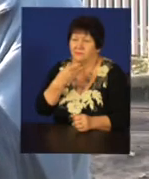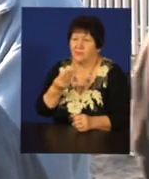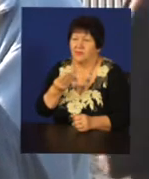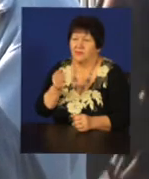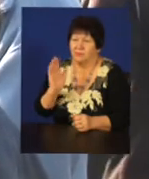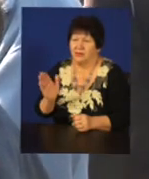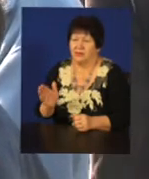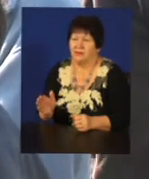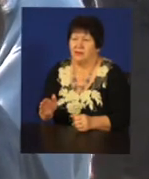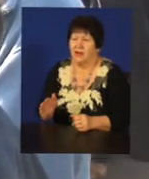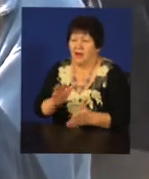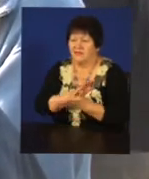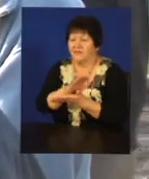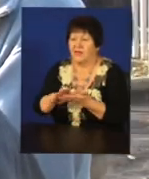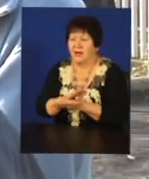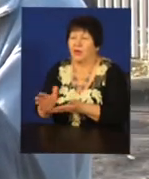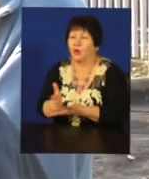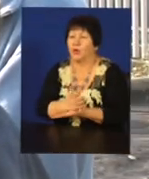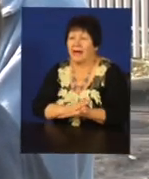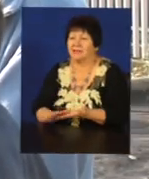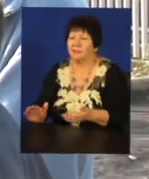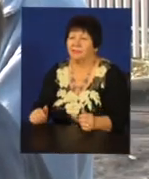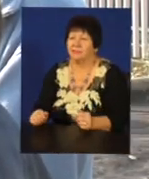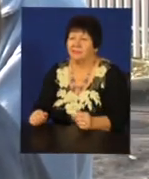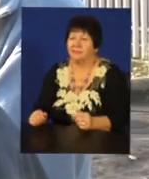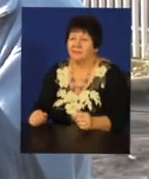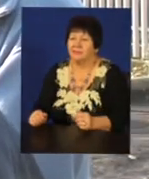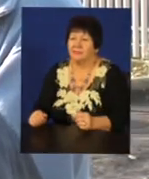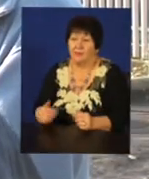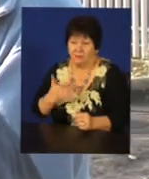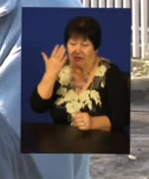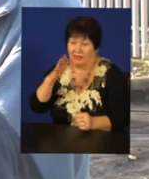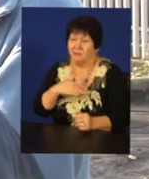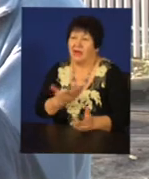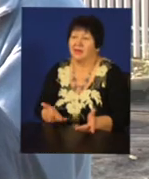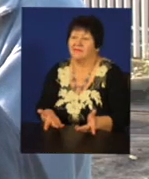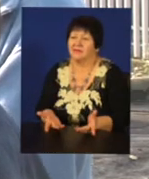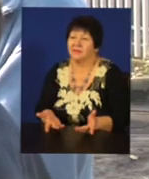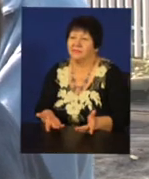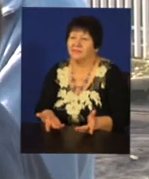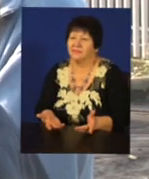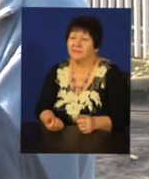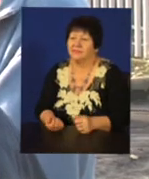cu... și mai curată. Îmi pare, parerea mea că...